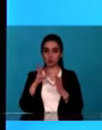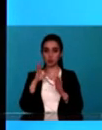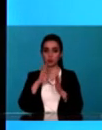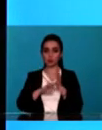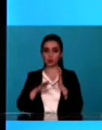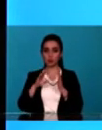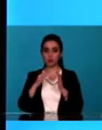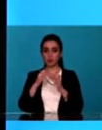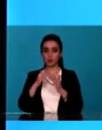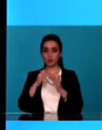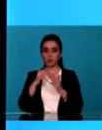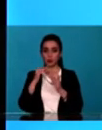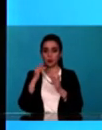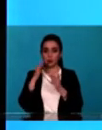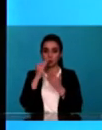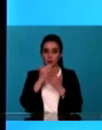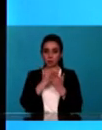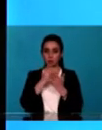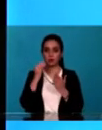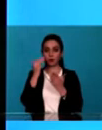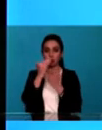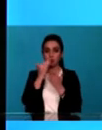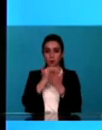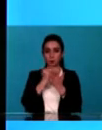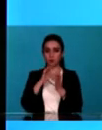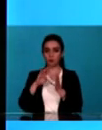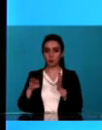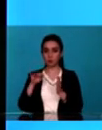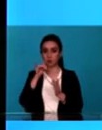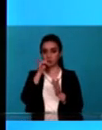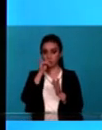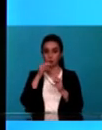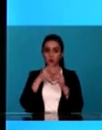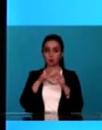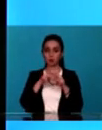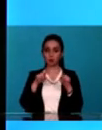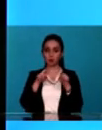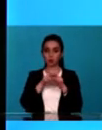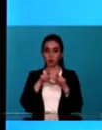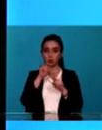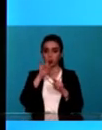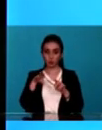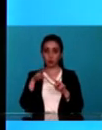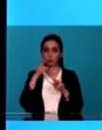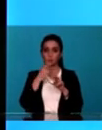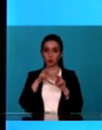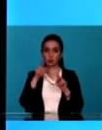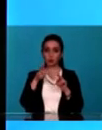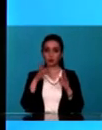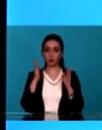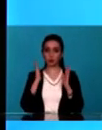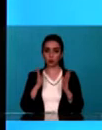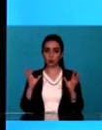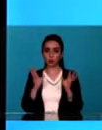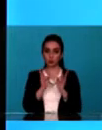выпадающего списка, то есть здесь будет только одна строчка, список выпадать не будет, и таким образом этот компонент в этот момент будет схож